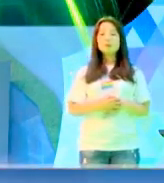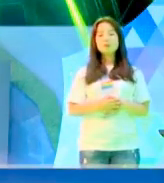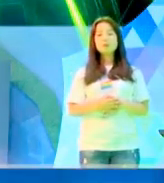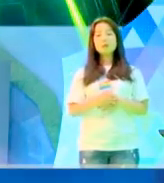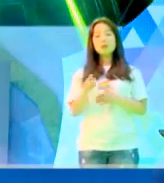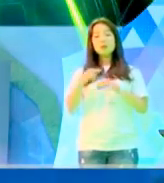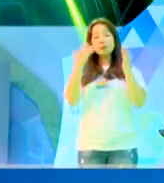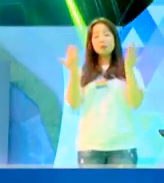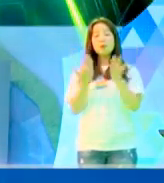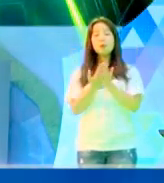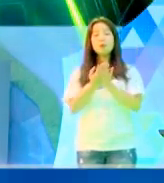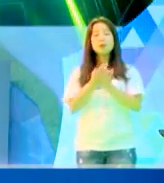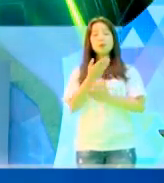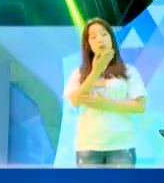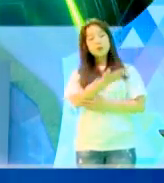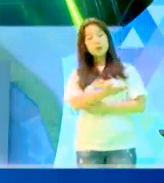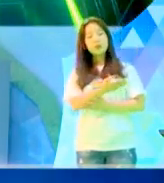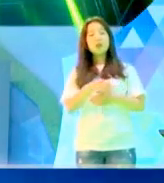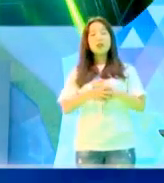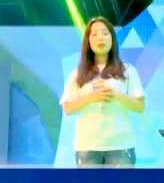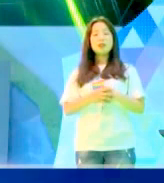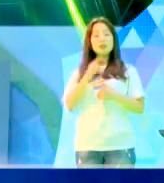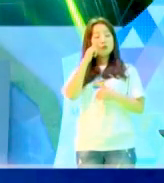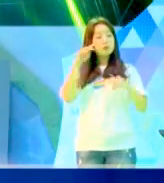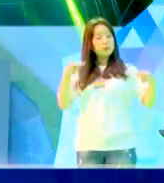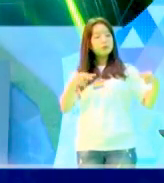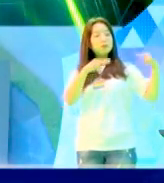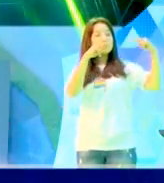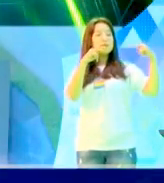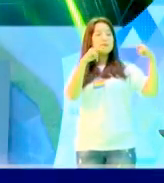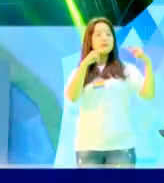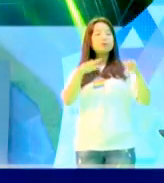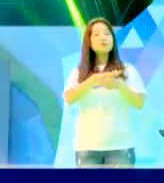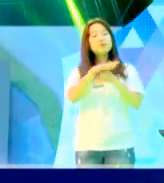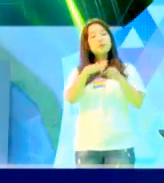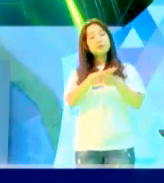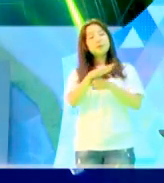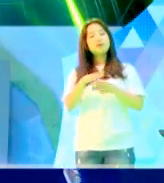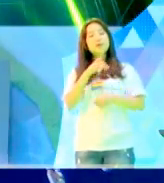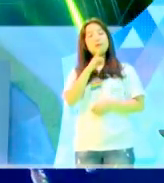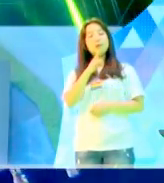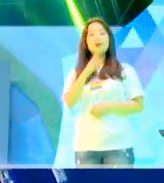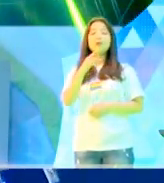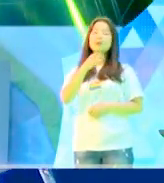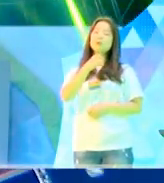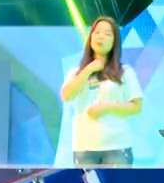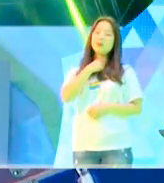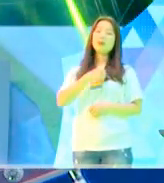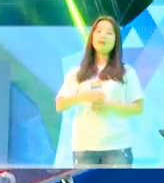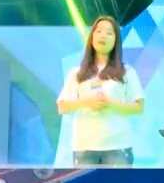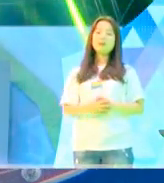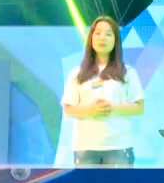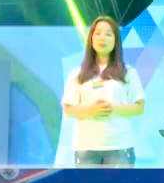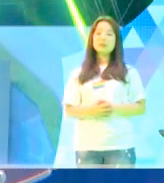그 모든 너에게 눈 맞추며 사랑한다 말하고